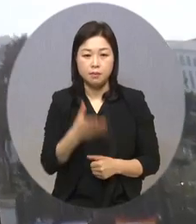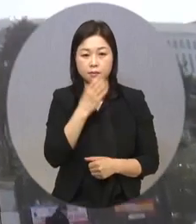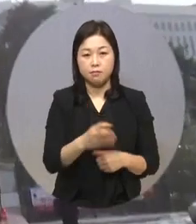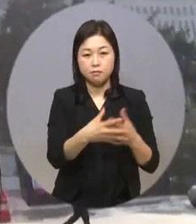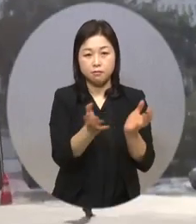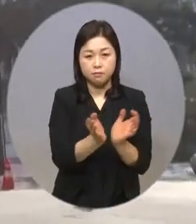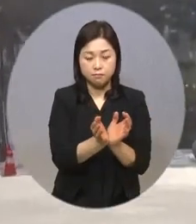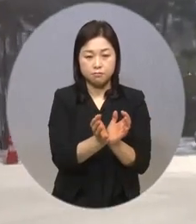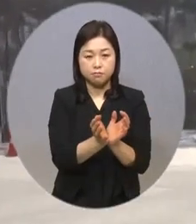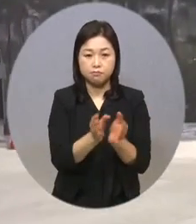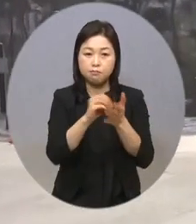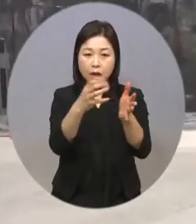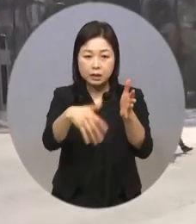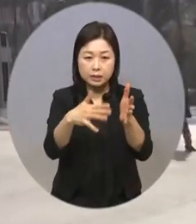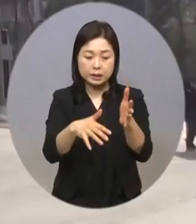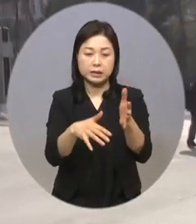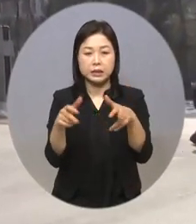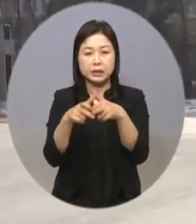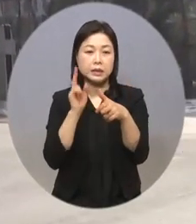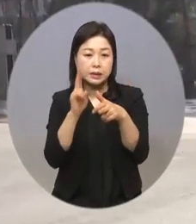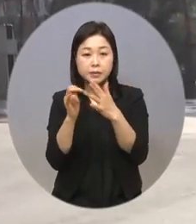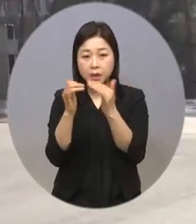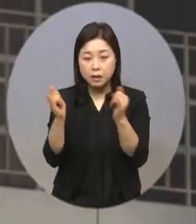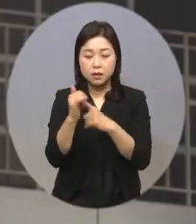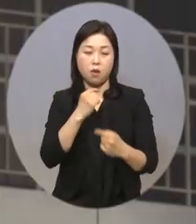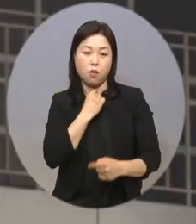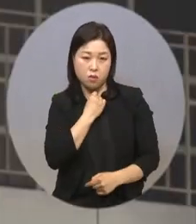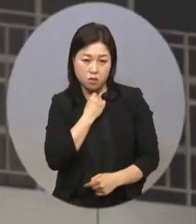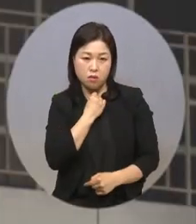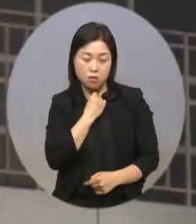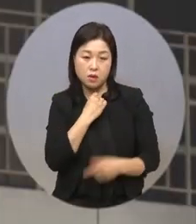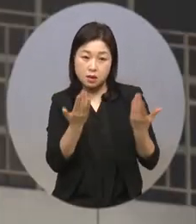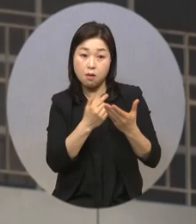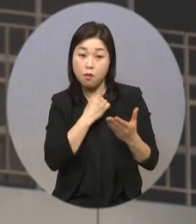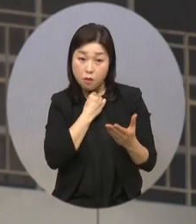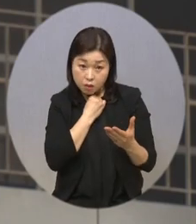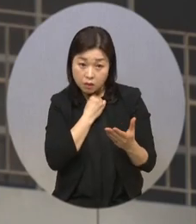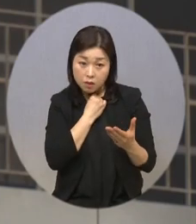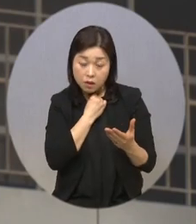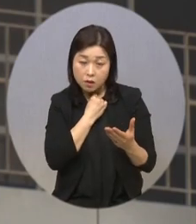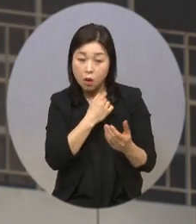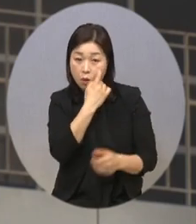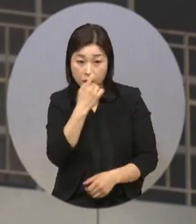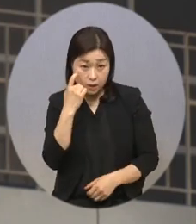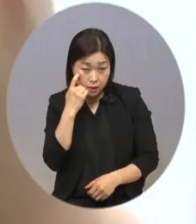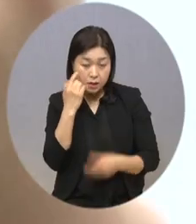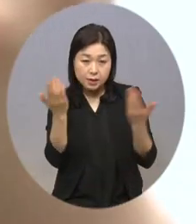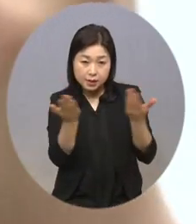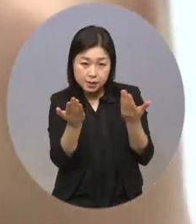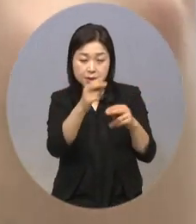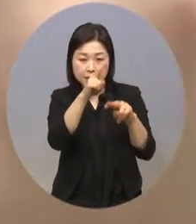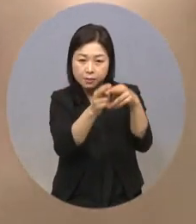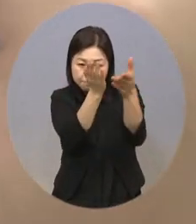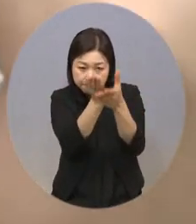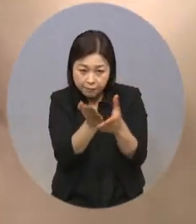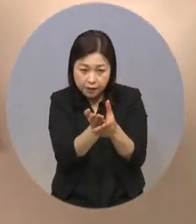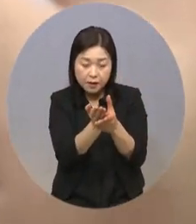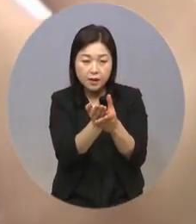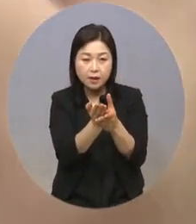보건복지부가 미취업 중증장애인들의 근로욕구를 파악해 적합한 직업훈련과 일자리를 찾아주는